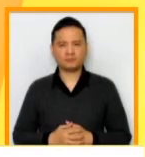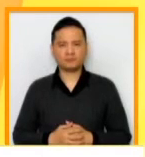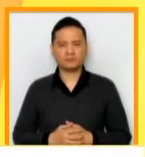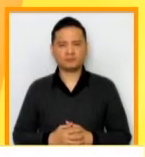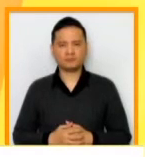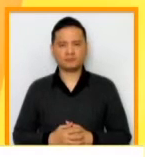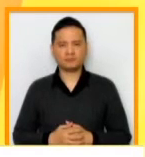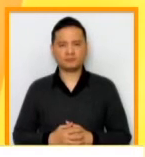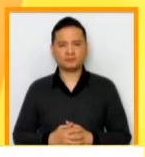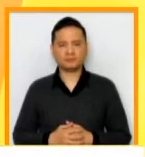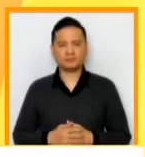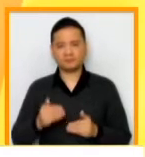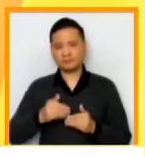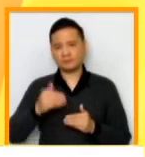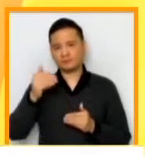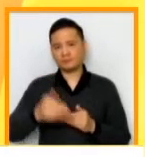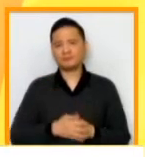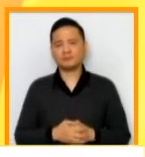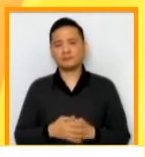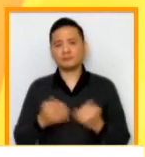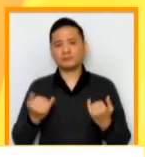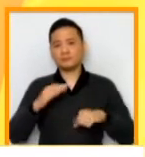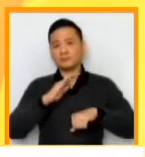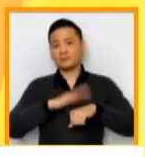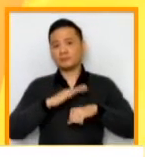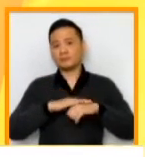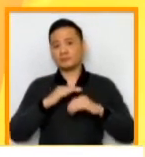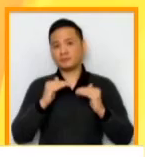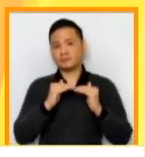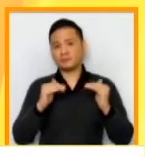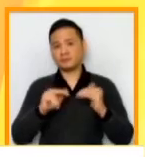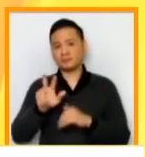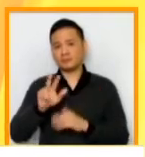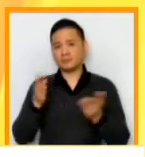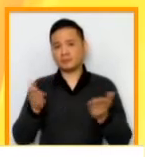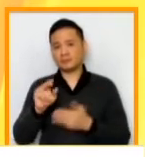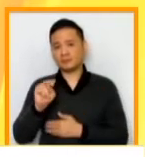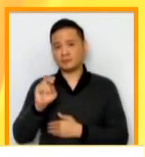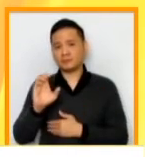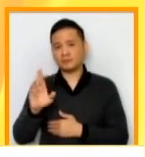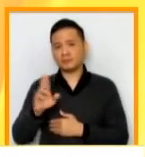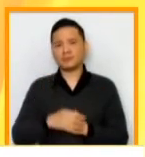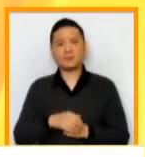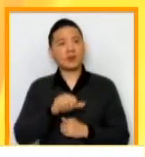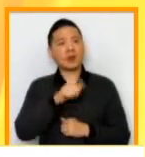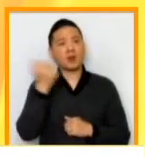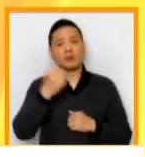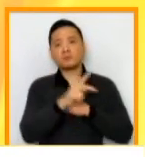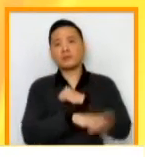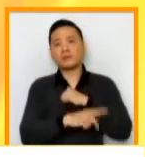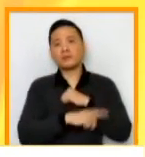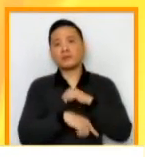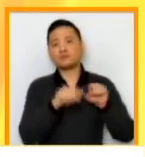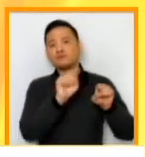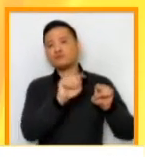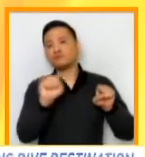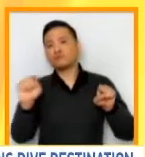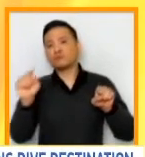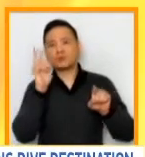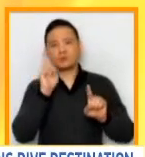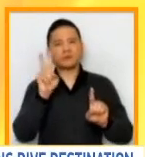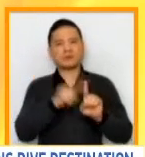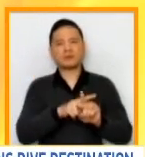Bakaigan, bukod sa alert level 3 na umiiral sa Metro Manila, sa ilalim na rin ay iba pang lugar sa iba't ibang alert level simula ngayong araw